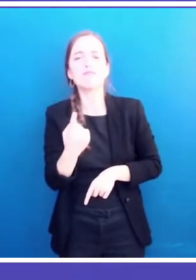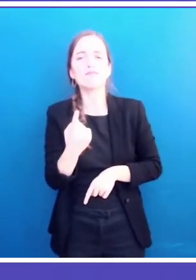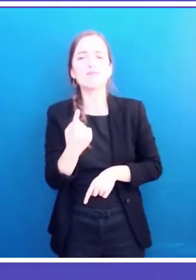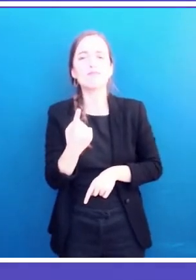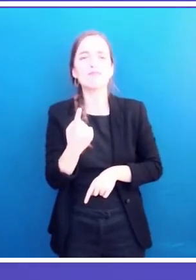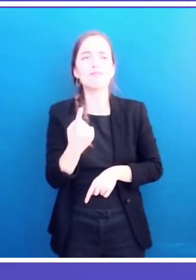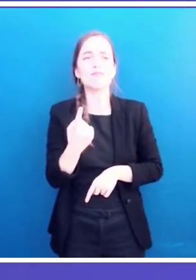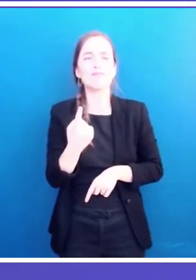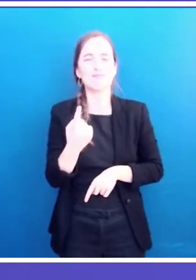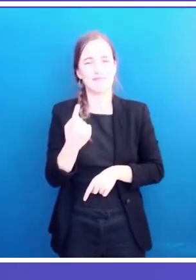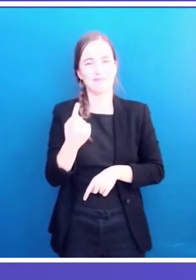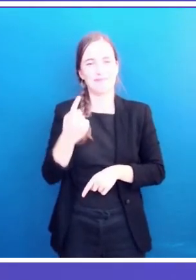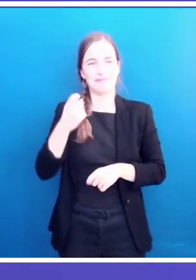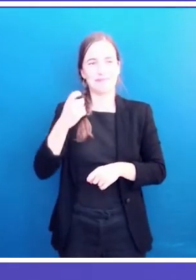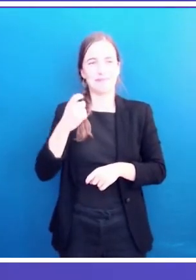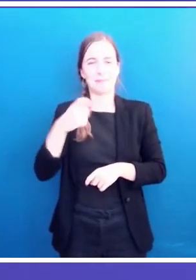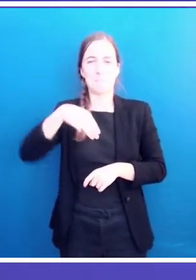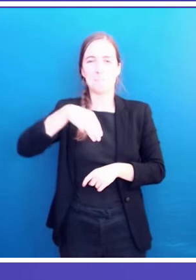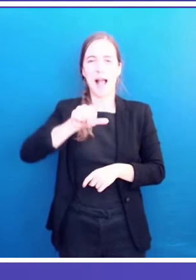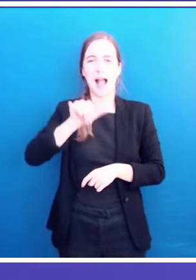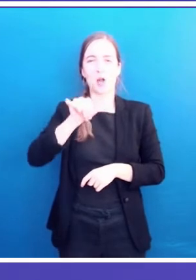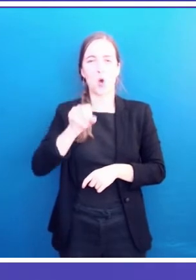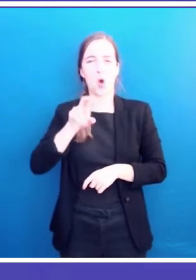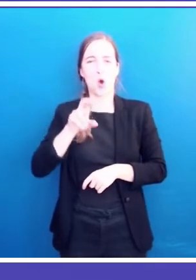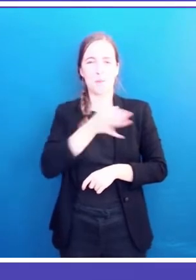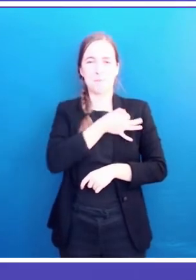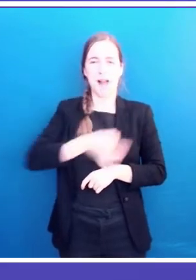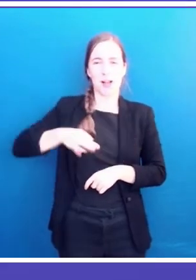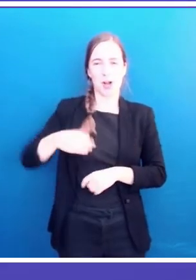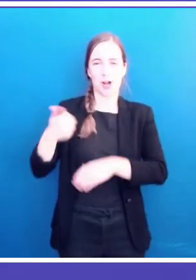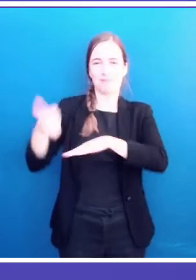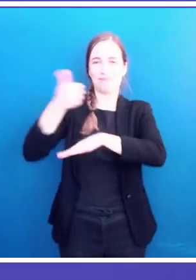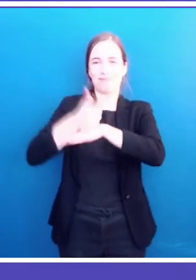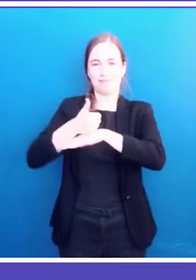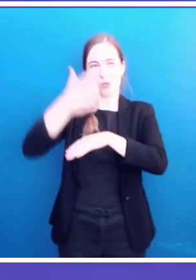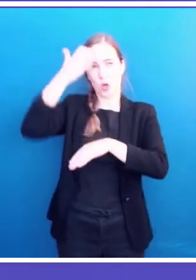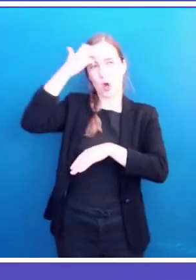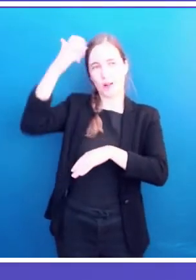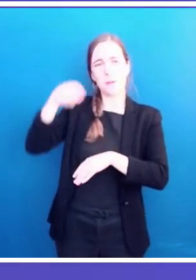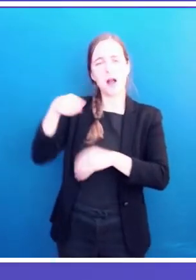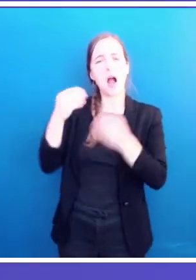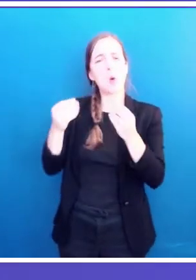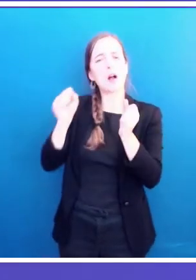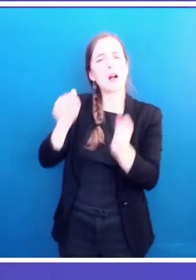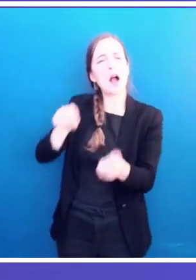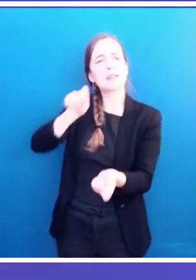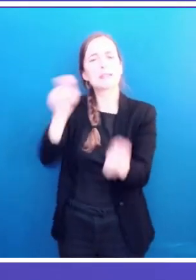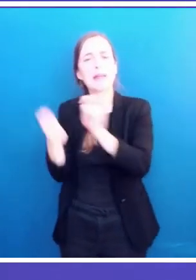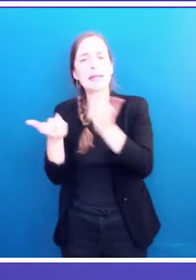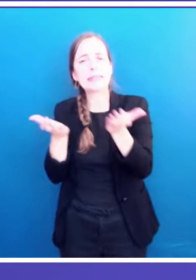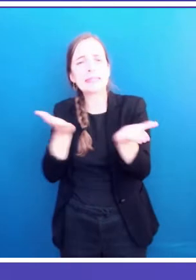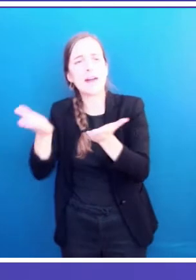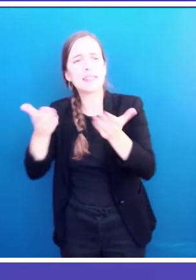عن مواجهة هذه الأزمة وكيف عملنا على مستوى مجلس المدينة، كيف وسعنا الخدمات الأساسية وكيف أطلقنا